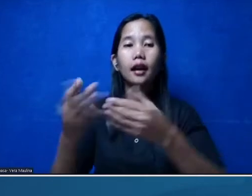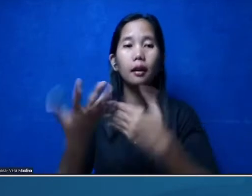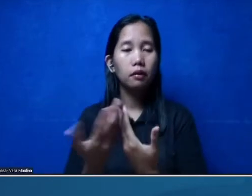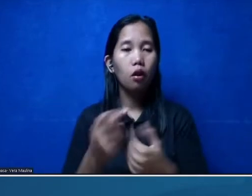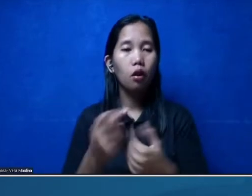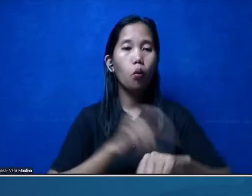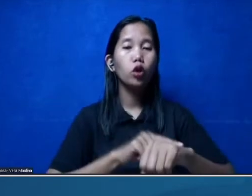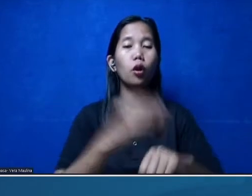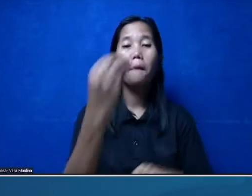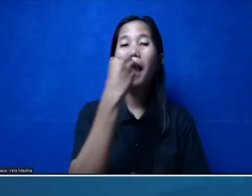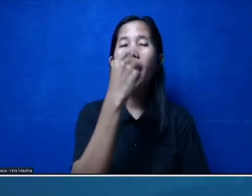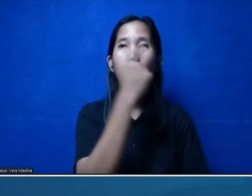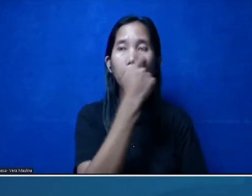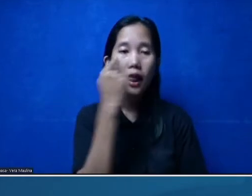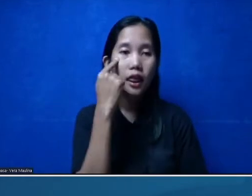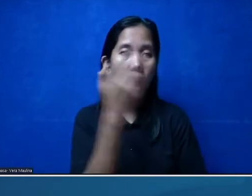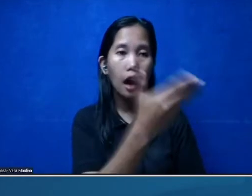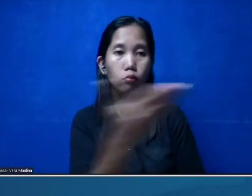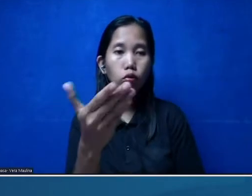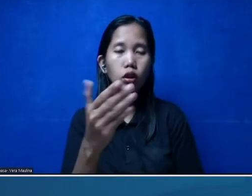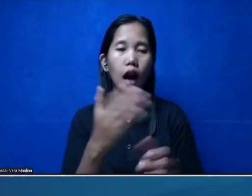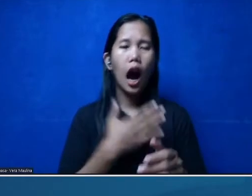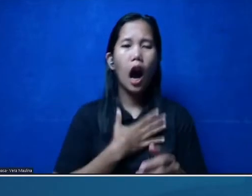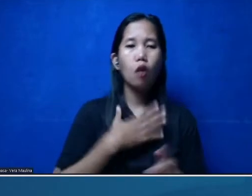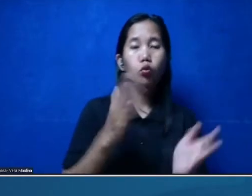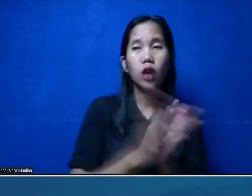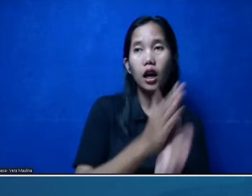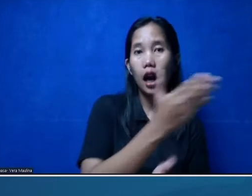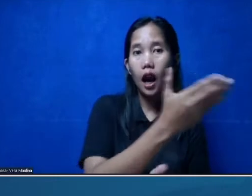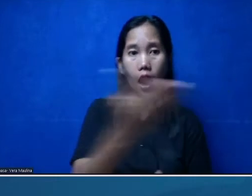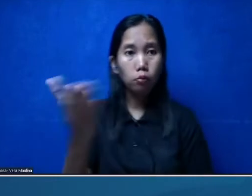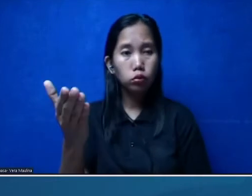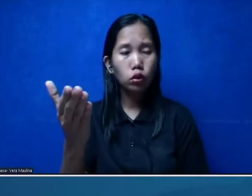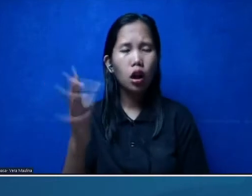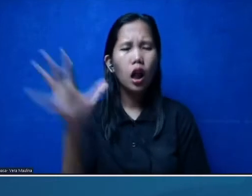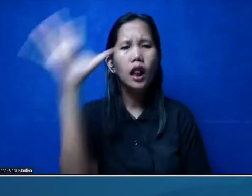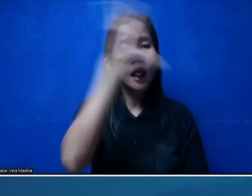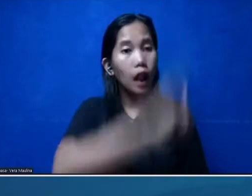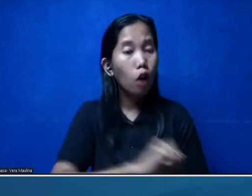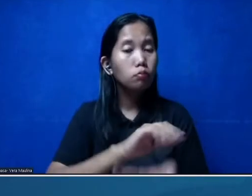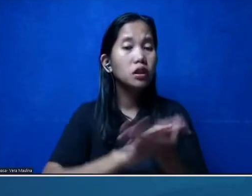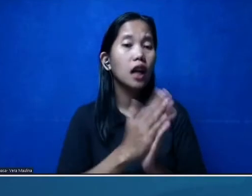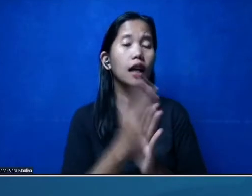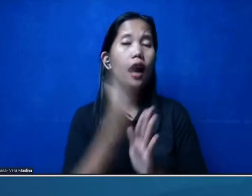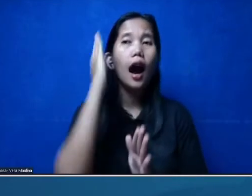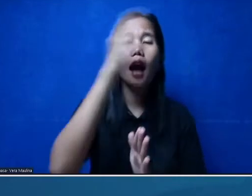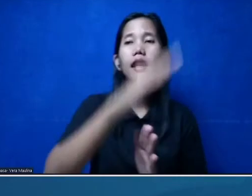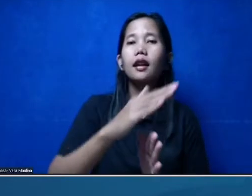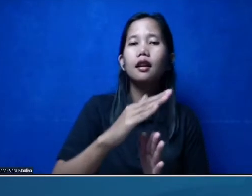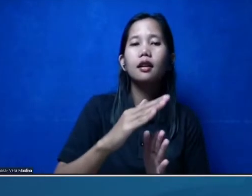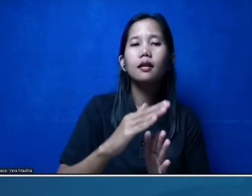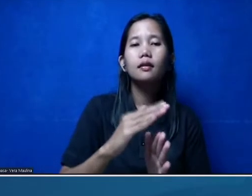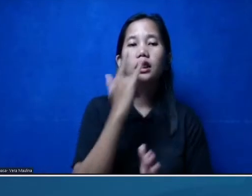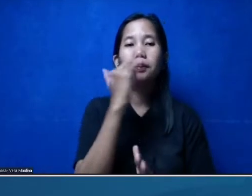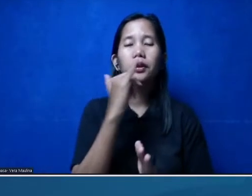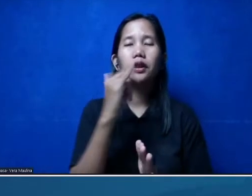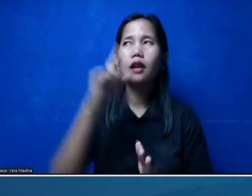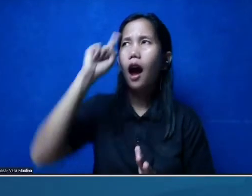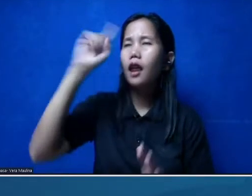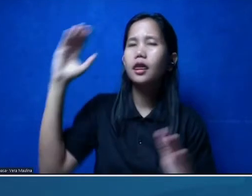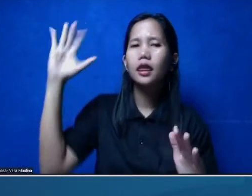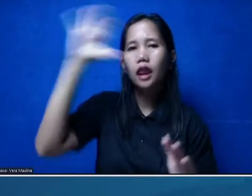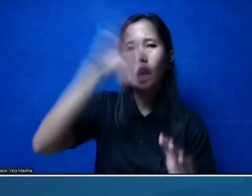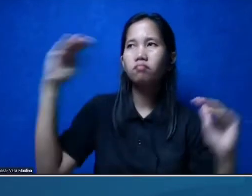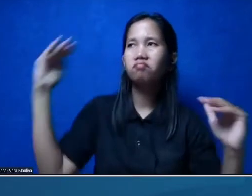bisa jadi Hawa dibawa lagi ke level kesombongan kamu akan jadi seperti alat dalam